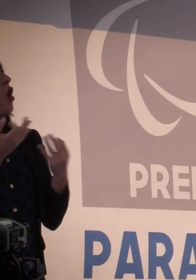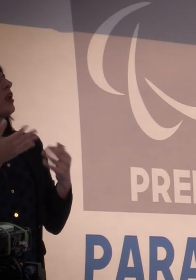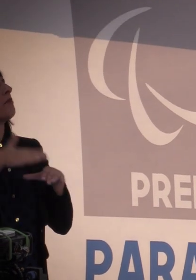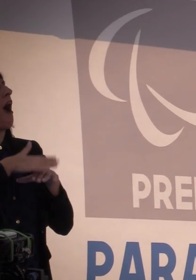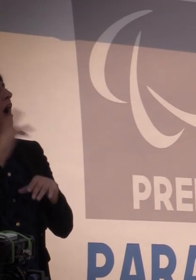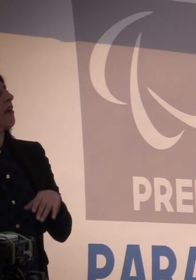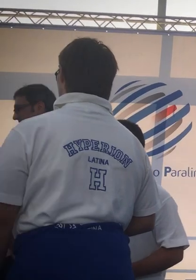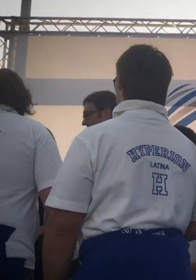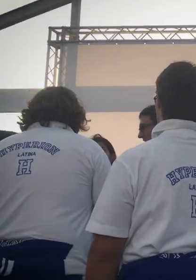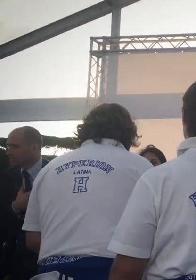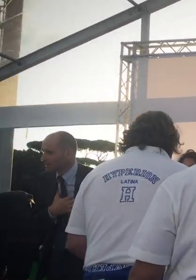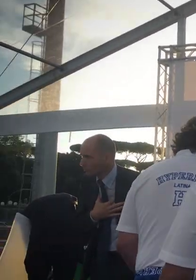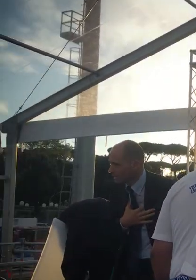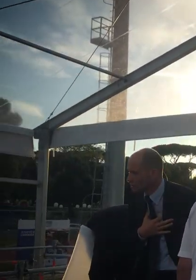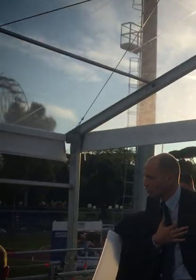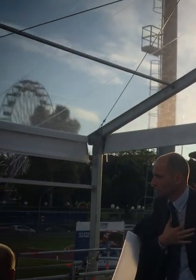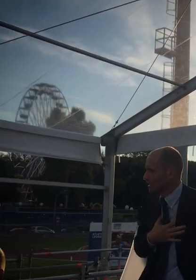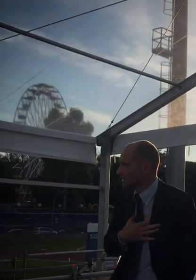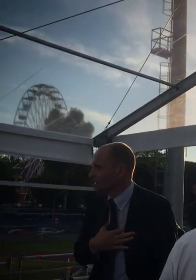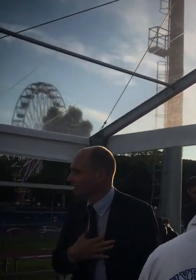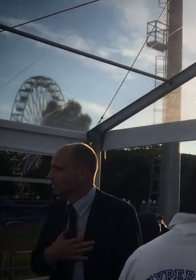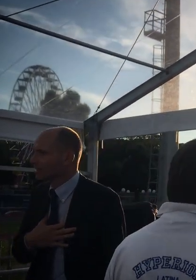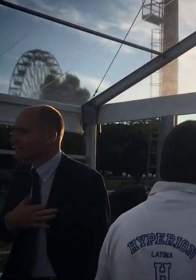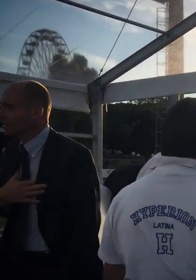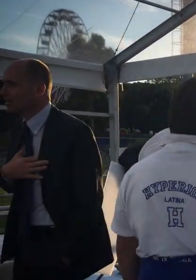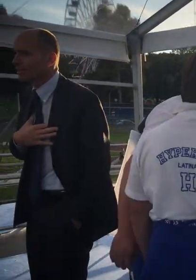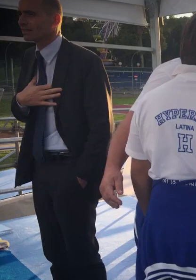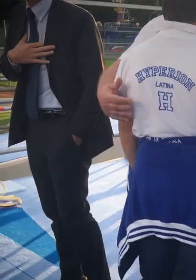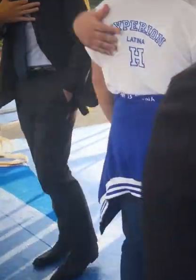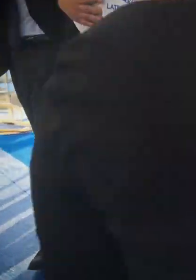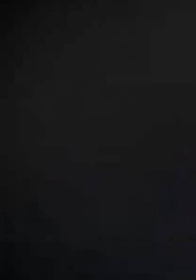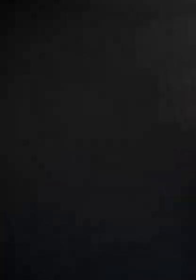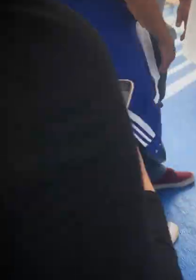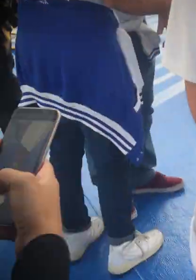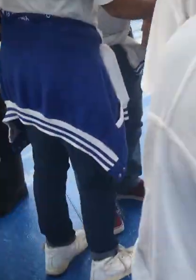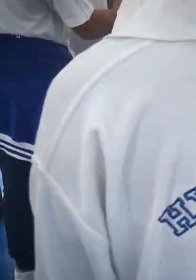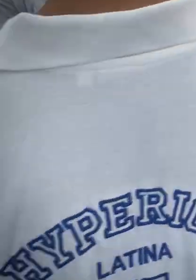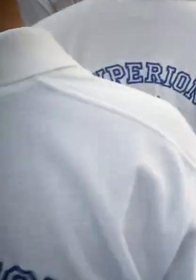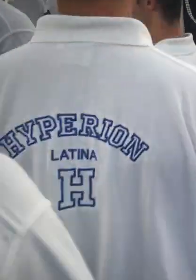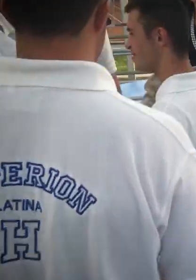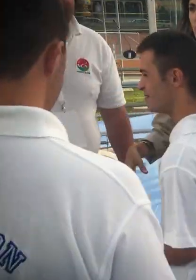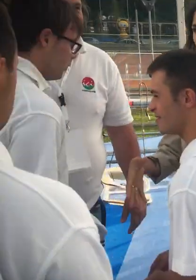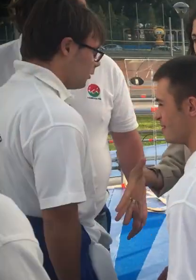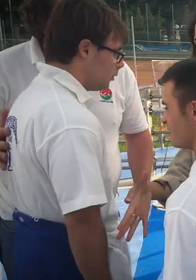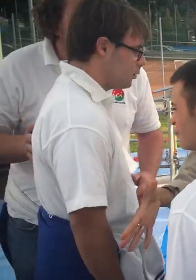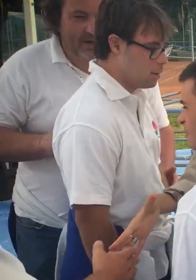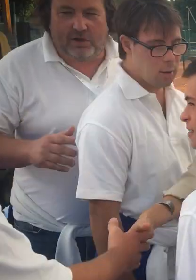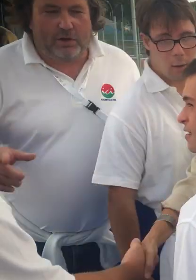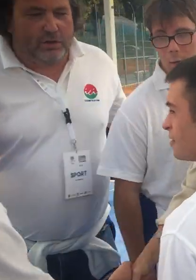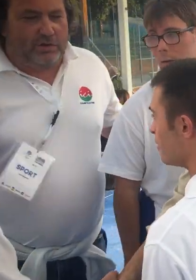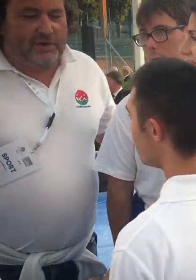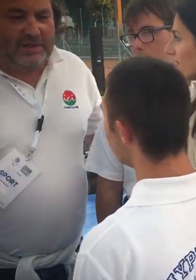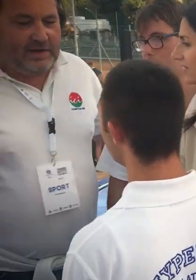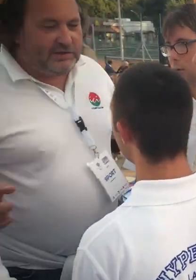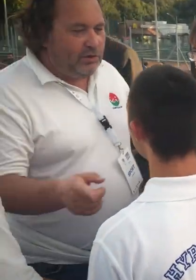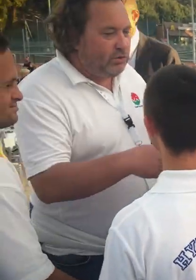diventare sono molto orgogliosa perché finalmente prende vita un sogno lo abbiamo detto in tanti questo impianto sportivo all'avanguardia